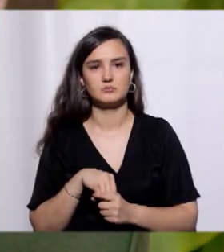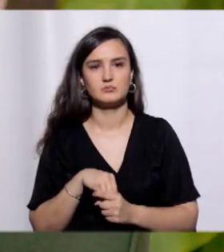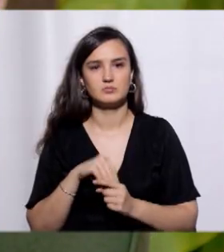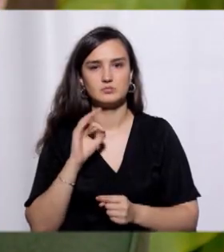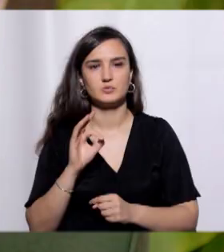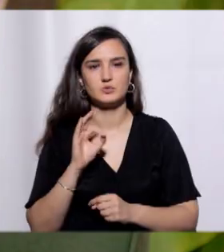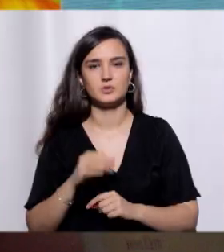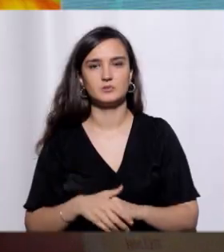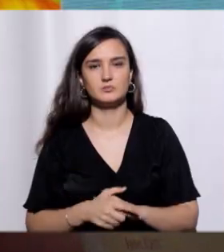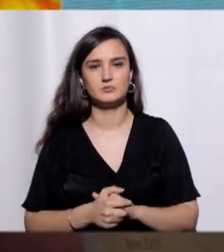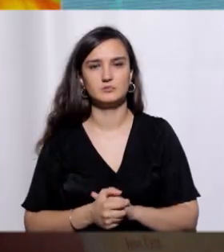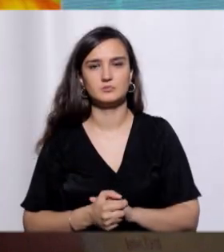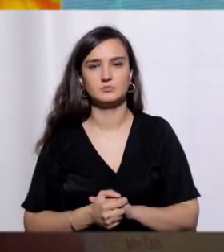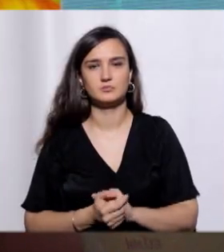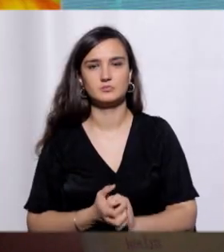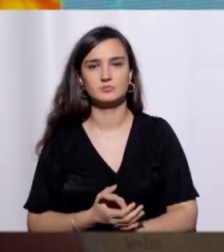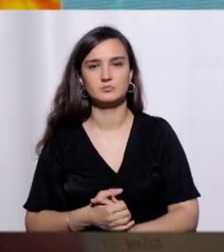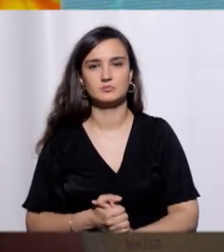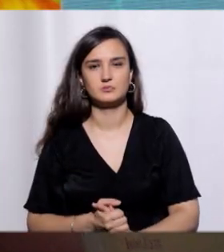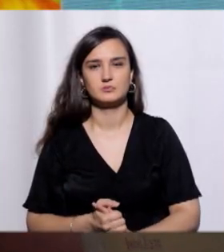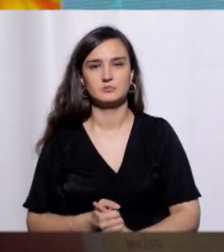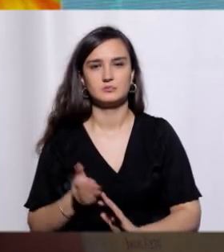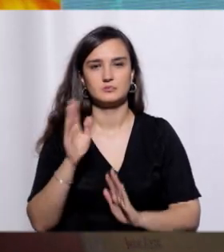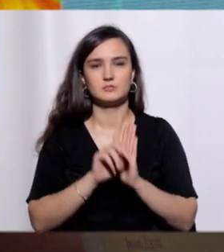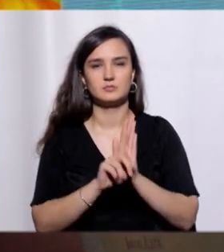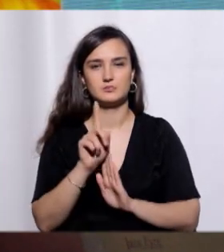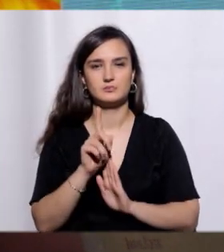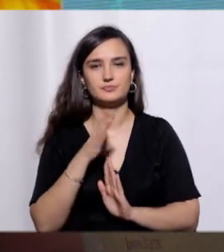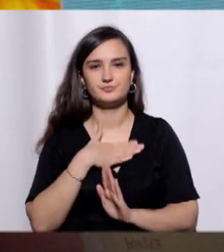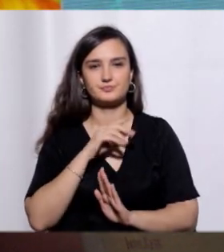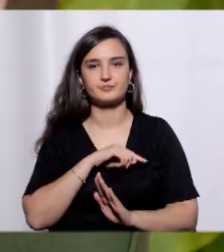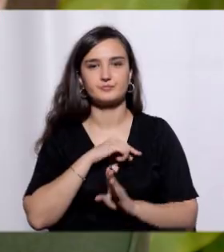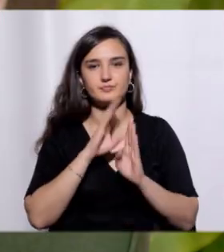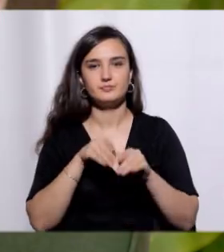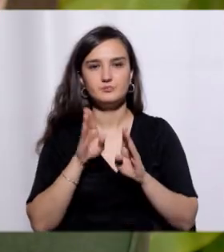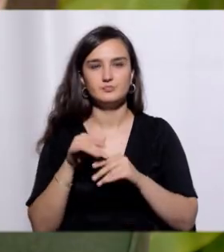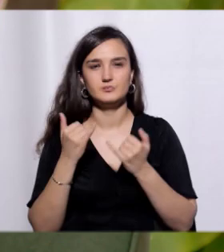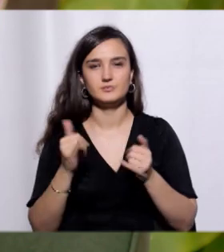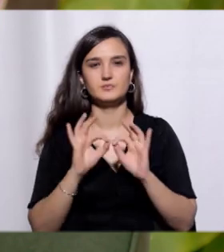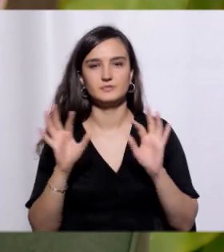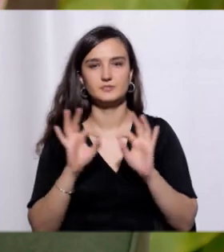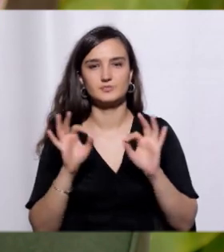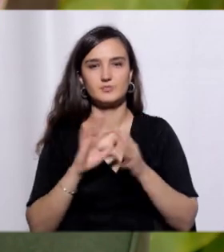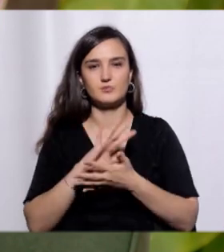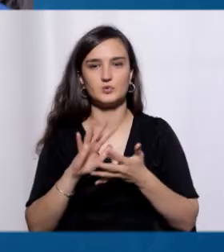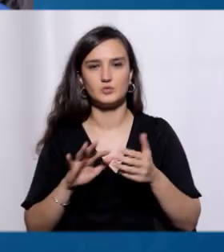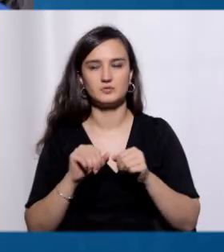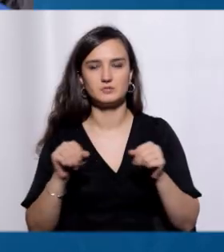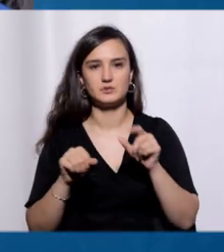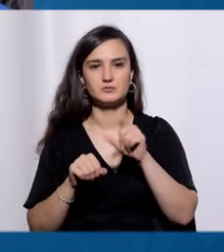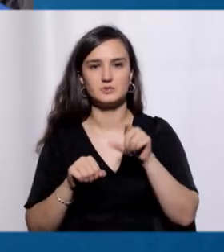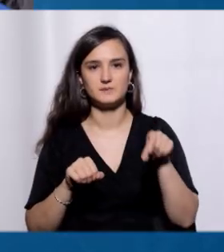true. Okay, and on that note, let's begin with our characters. ახლა ვისაუბრებთ მოთხრობის